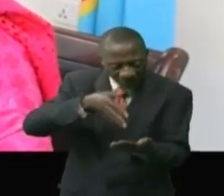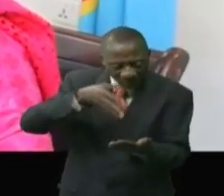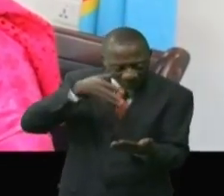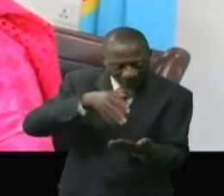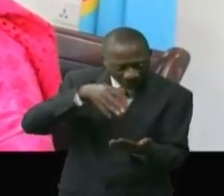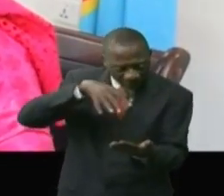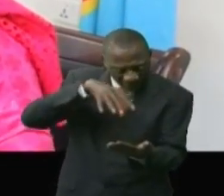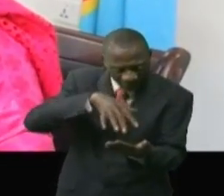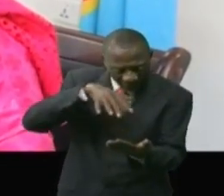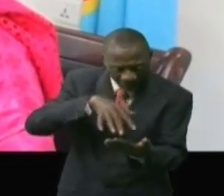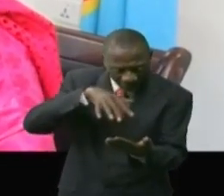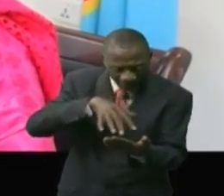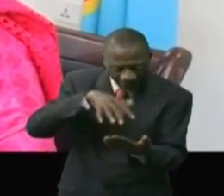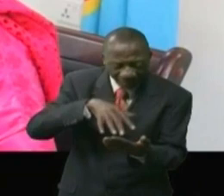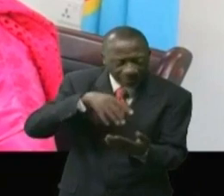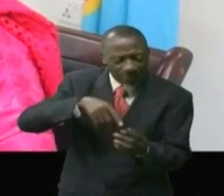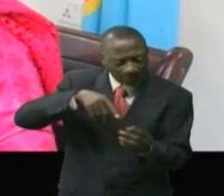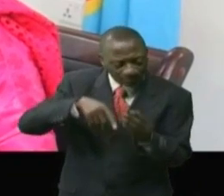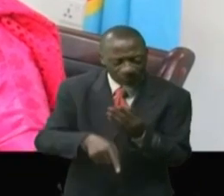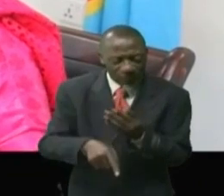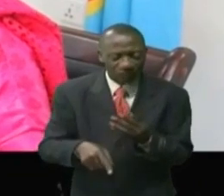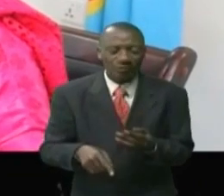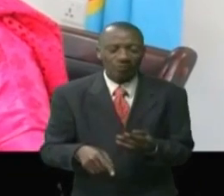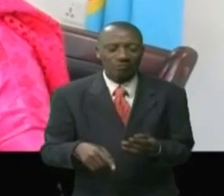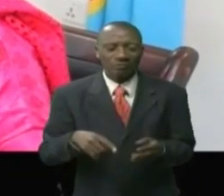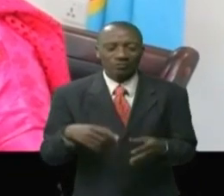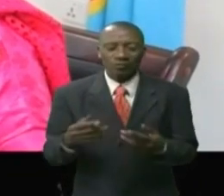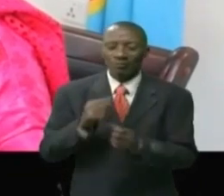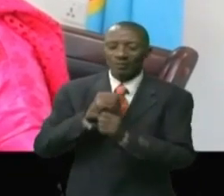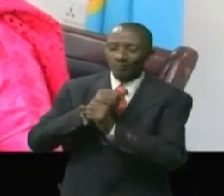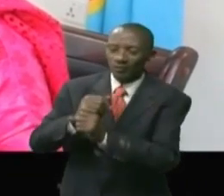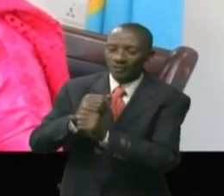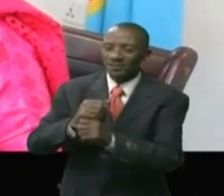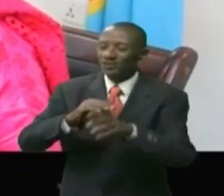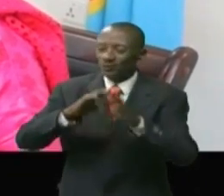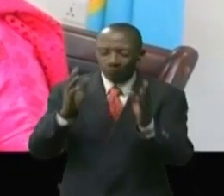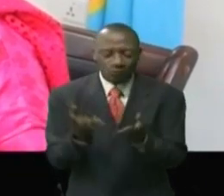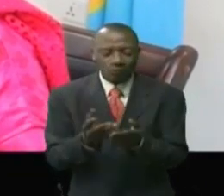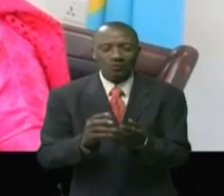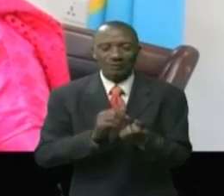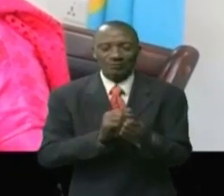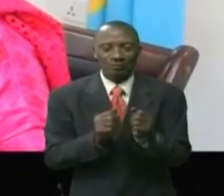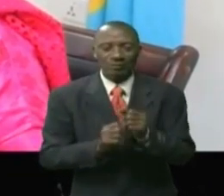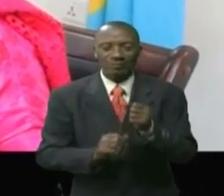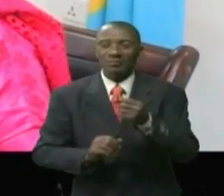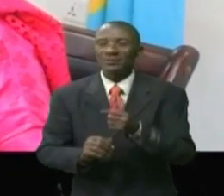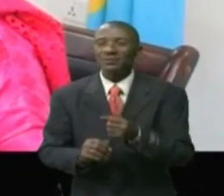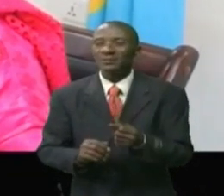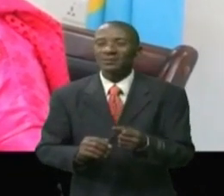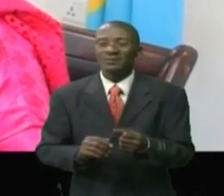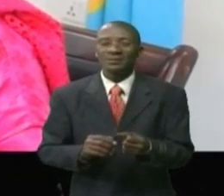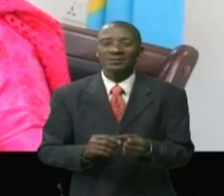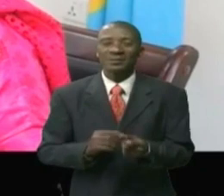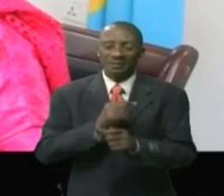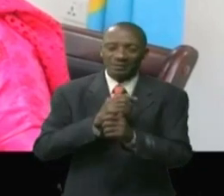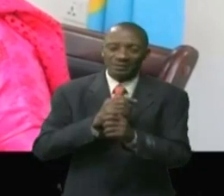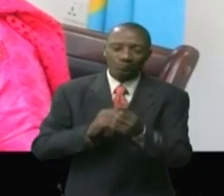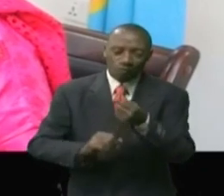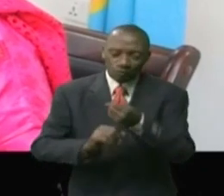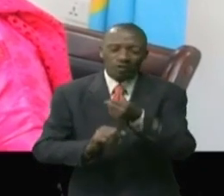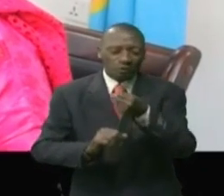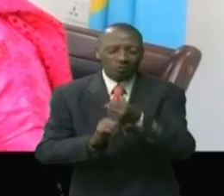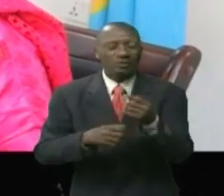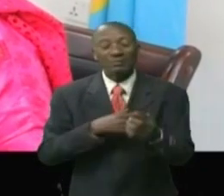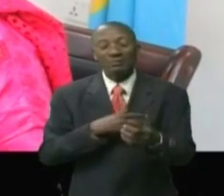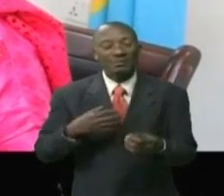reproductifs de la femme particulièrement lorsque la grossesse met en danger la santé mentale